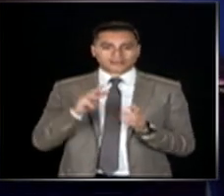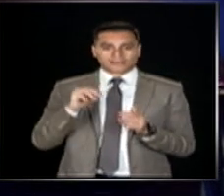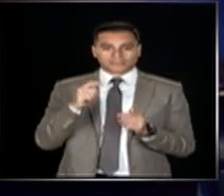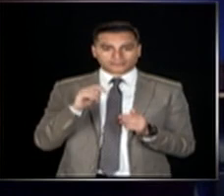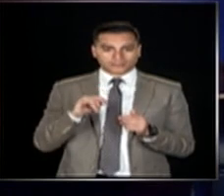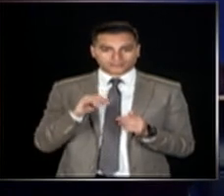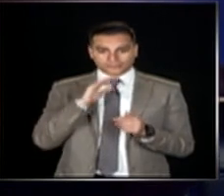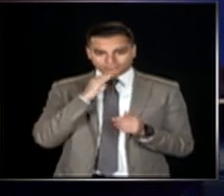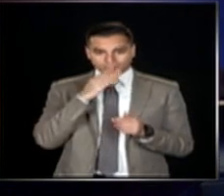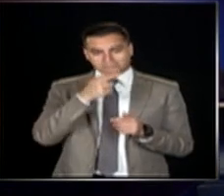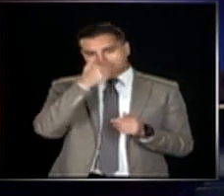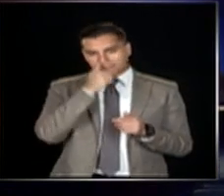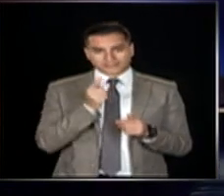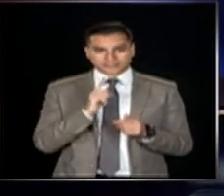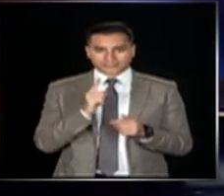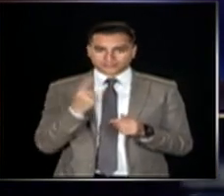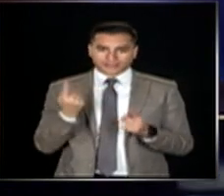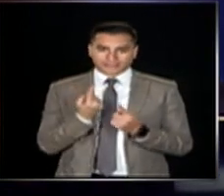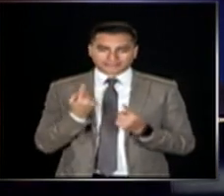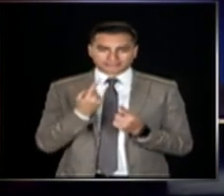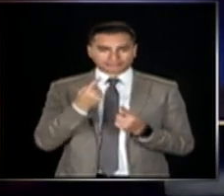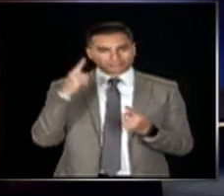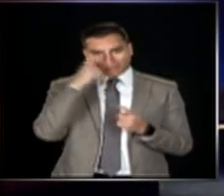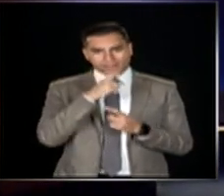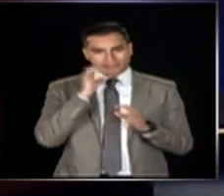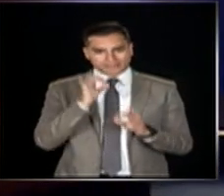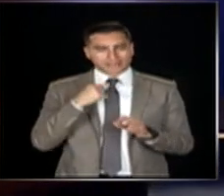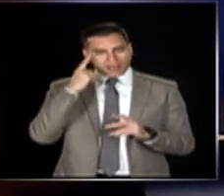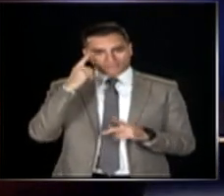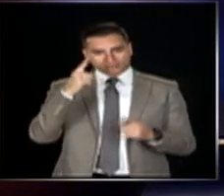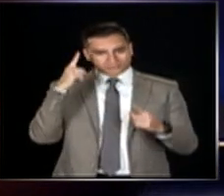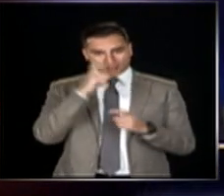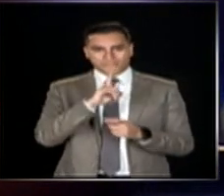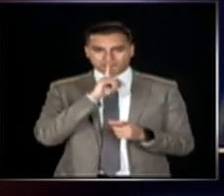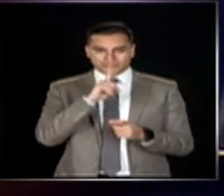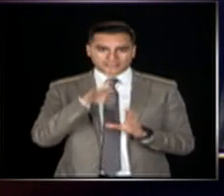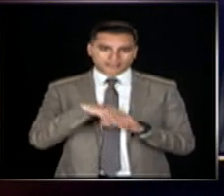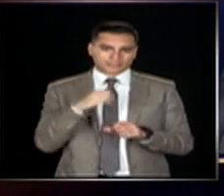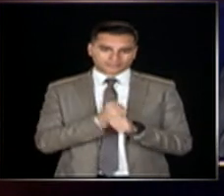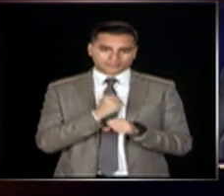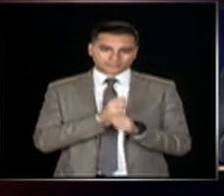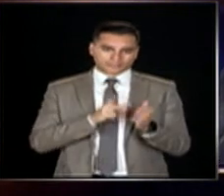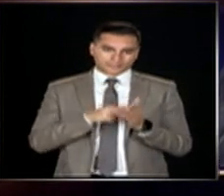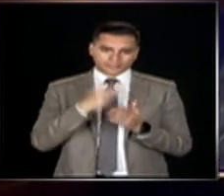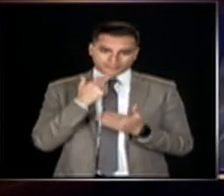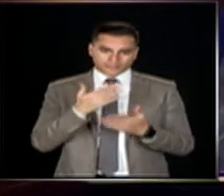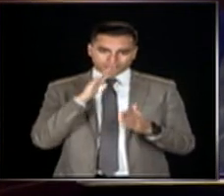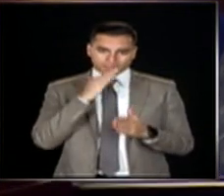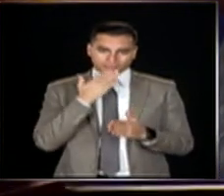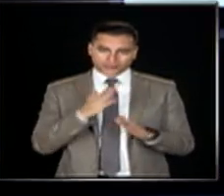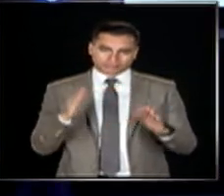الحقيقه ما تزعلش صعب جدا انا عارف الموقف ولكن انت عملت اللي عليك وزياده